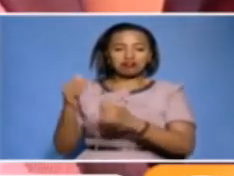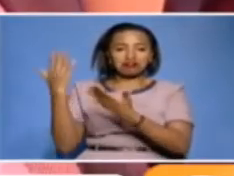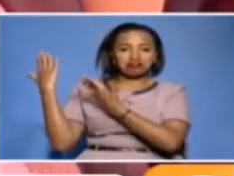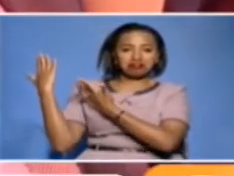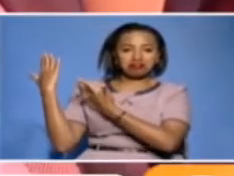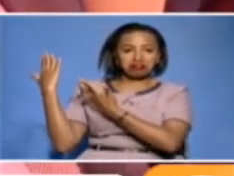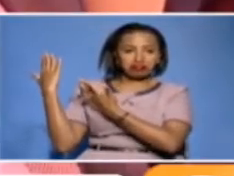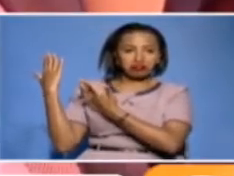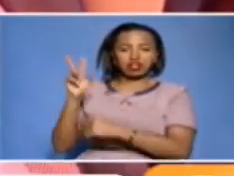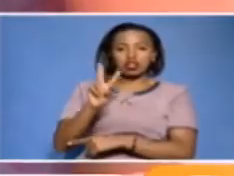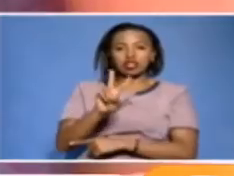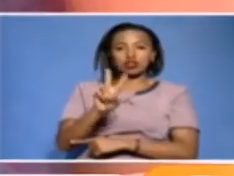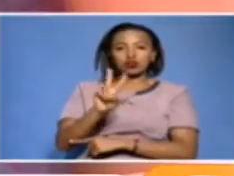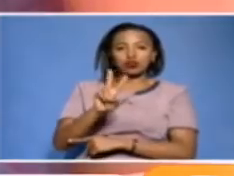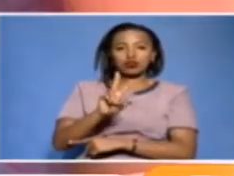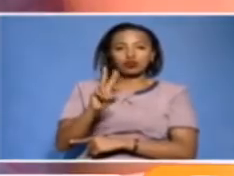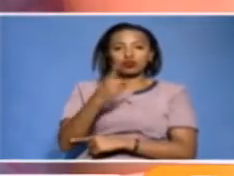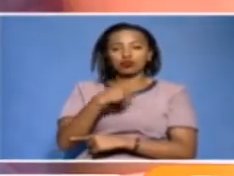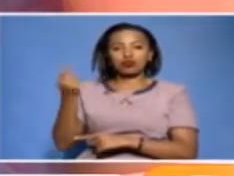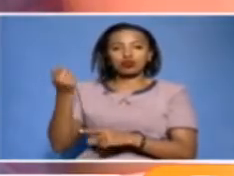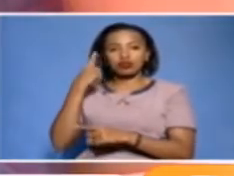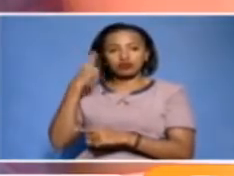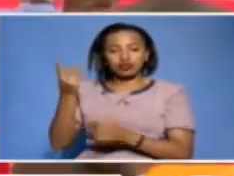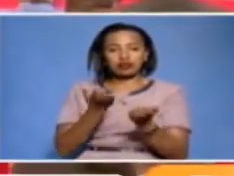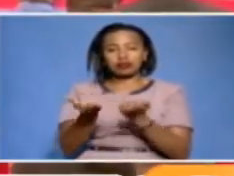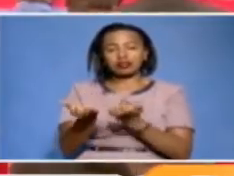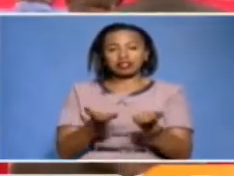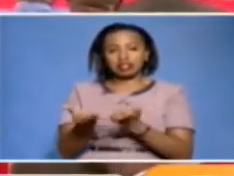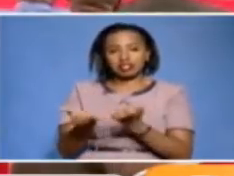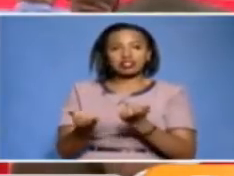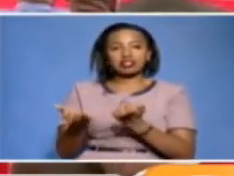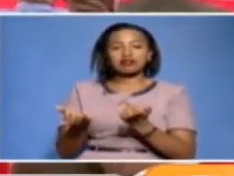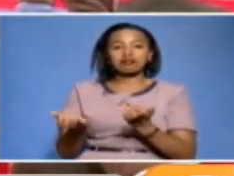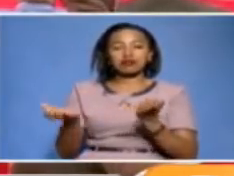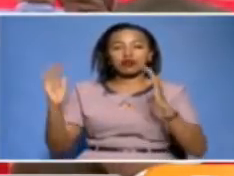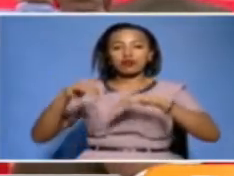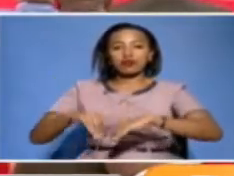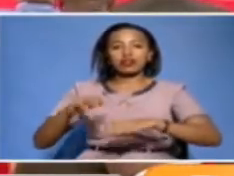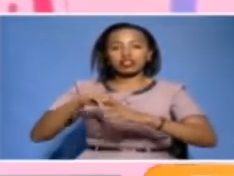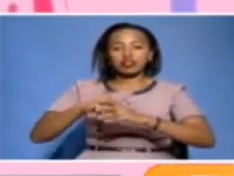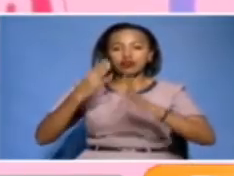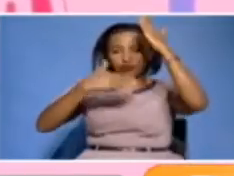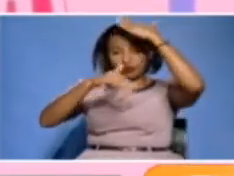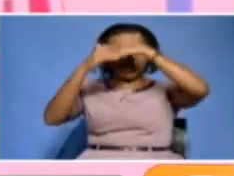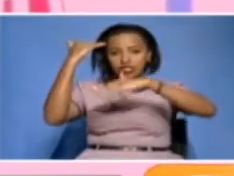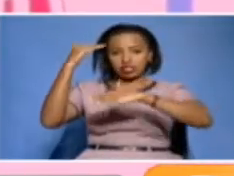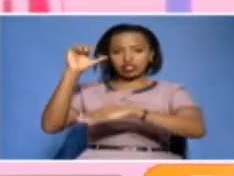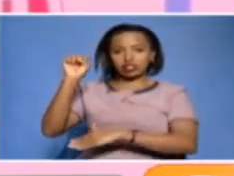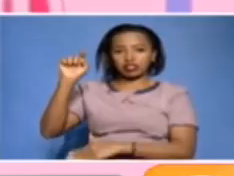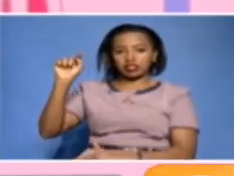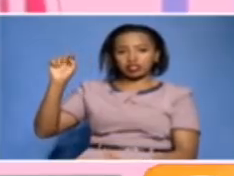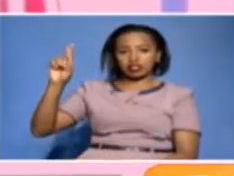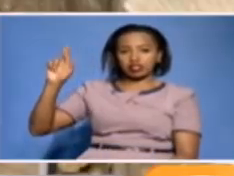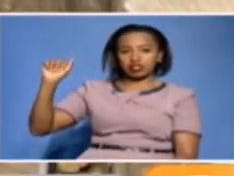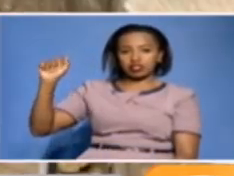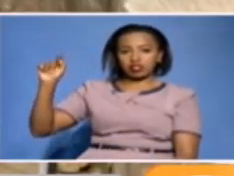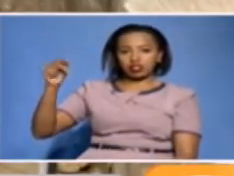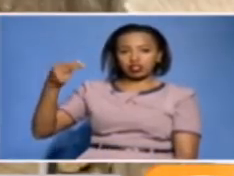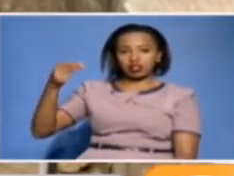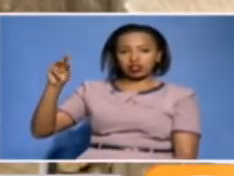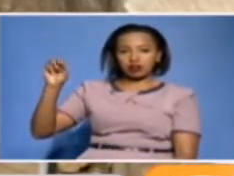hao walikuwa wamehudhuria hafla ya wafanyabiashara katika chuo kikuu cha Strathmore. Walipopata fursa ya kujionea uvumbuzi huu.